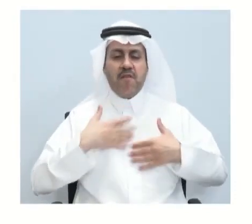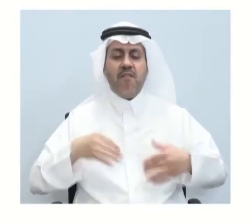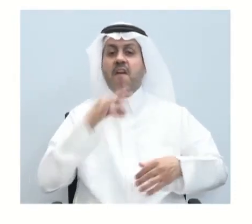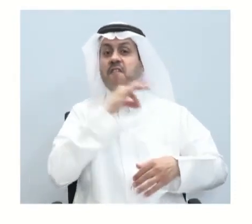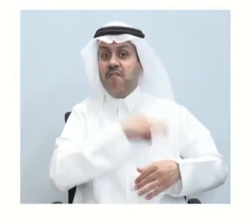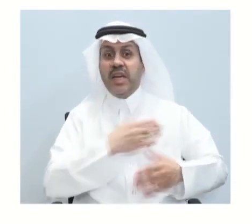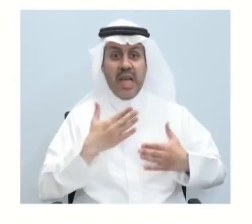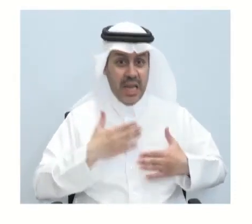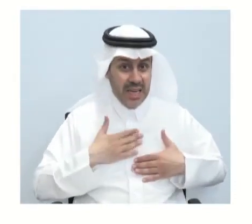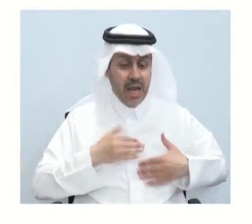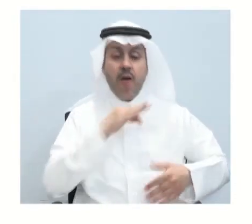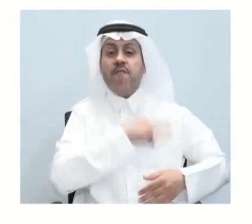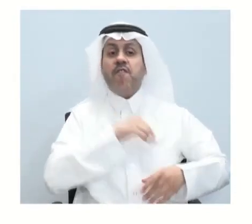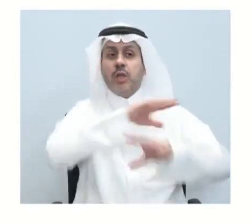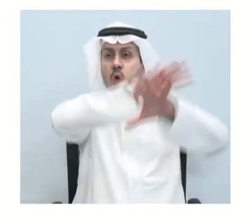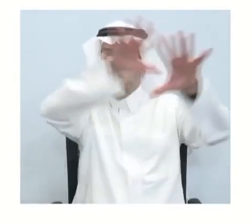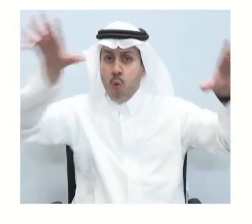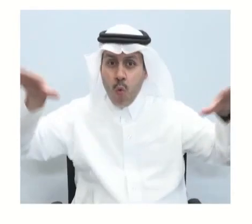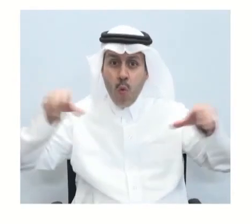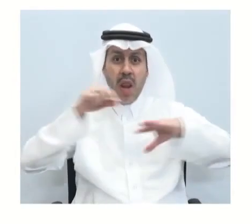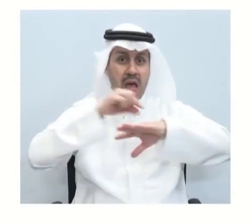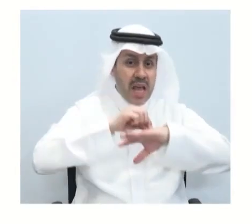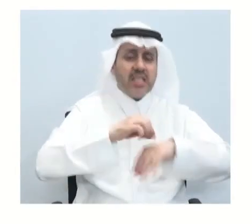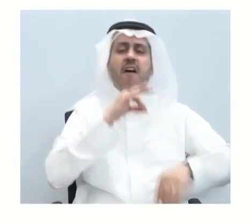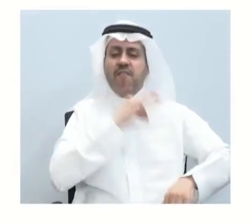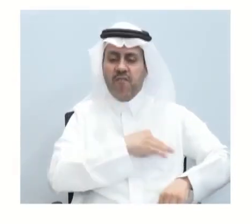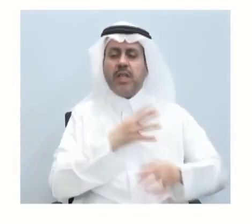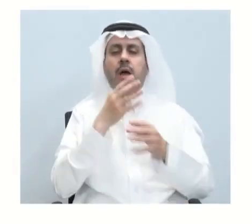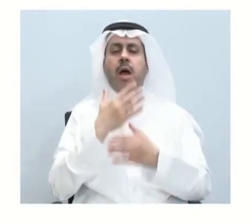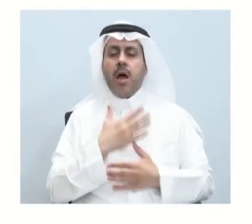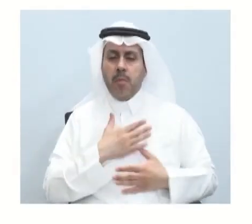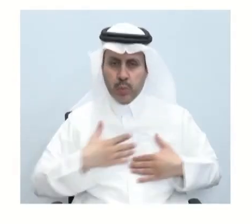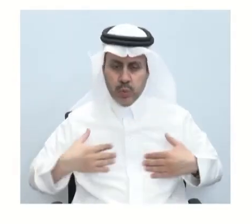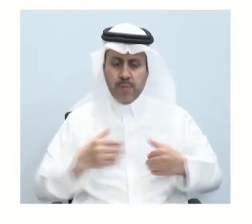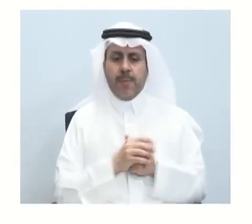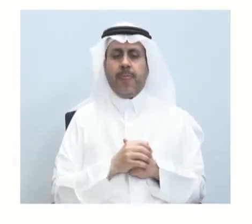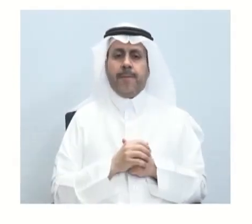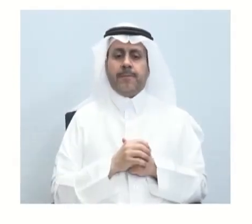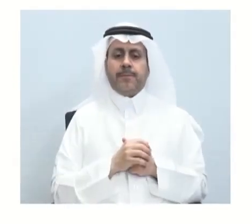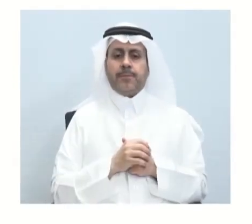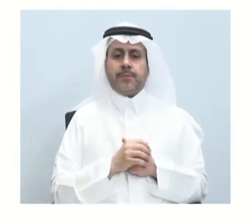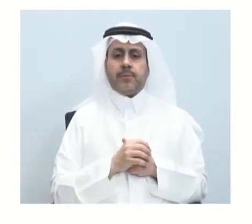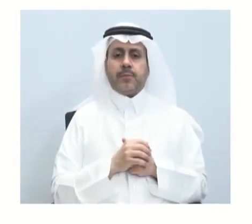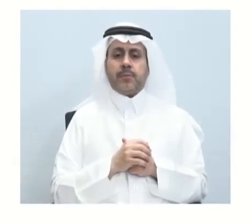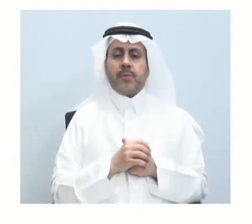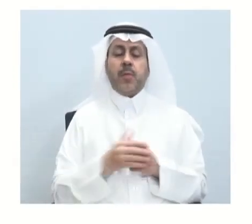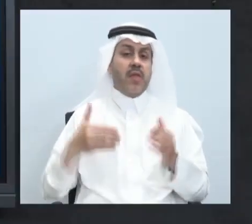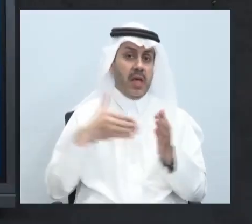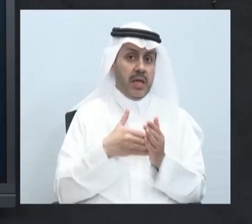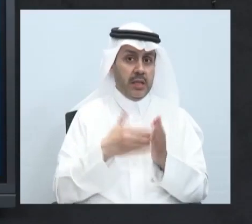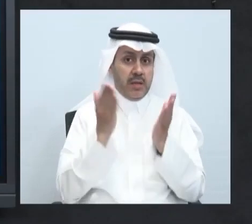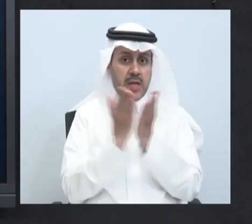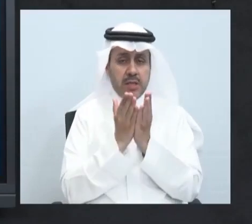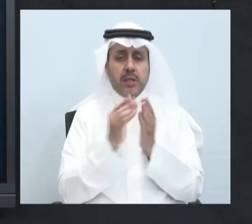خلال ما تنظرون من خلال الدرس هذا والدروس القادمه التي تبين لكم هذه الامور بهذا نكون بحمد الله